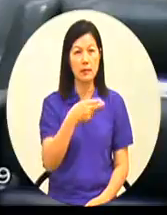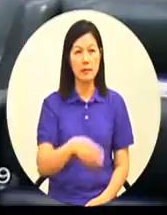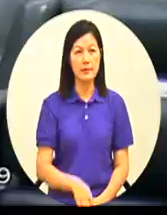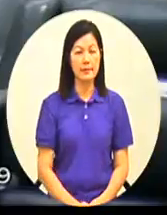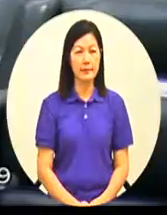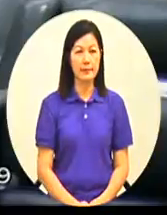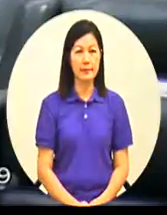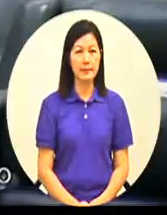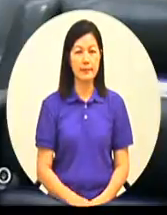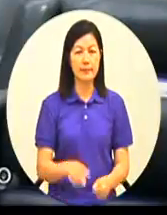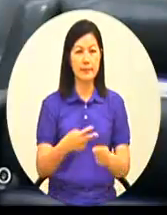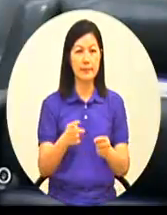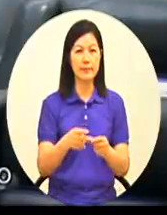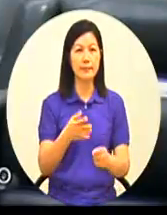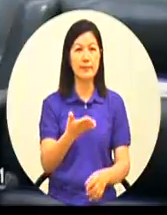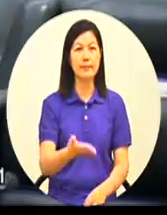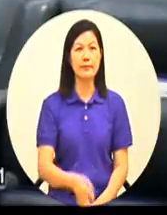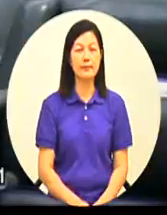好，两分钟。